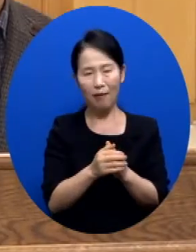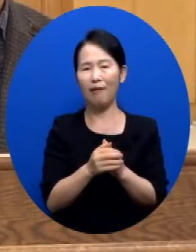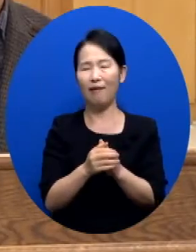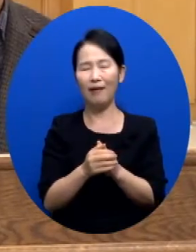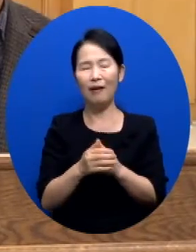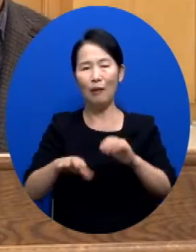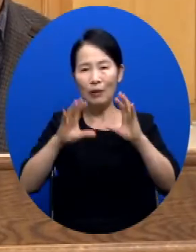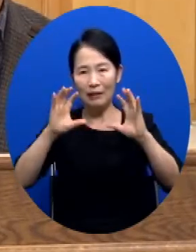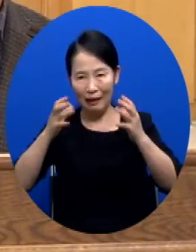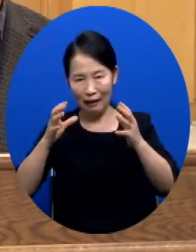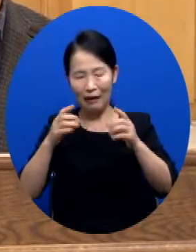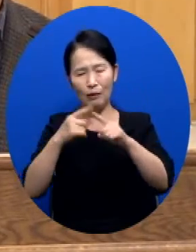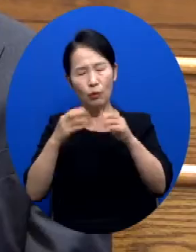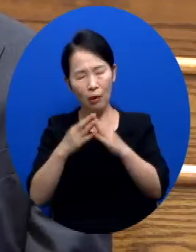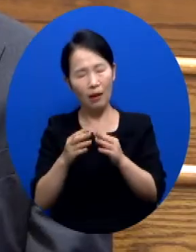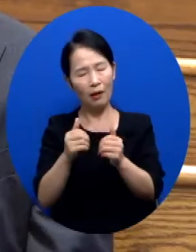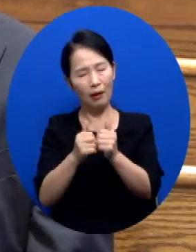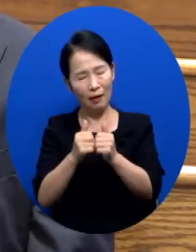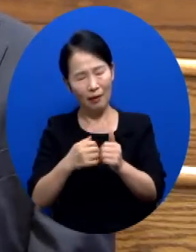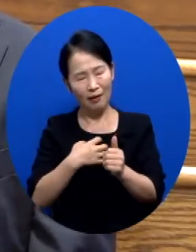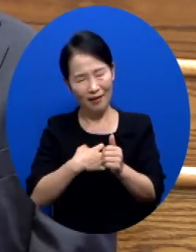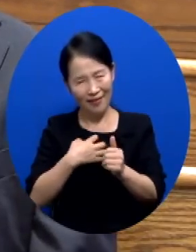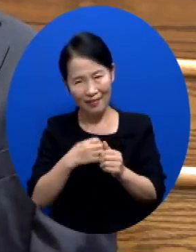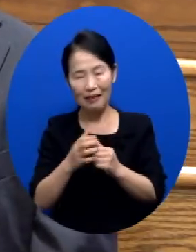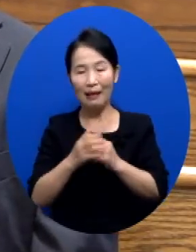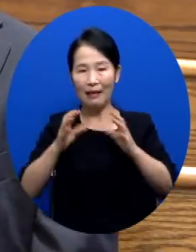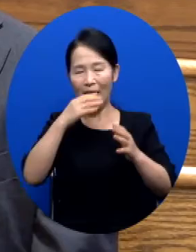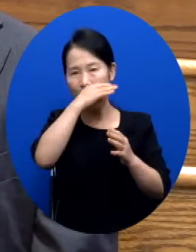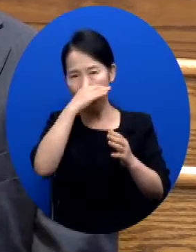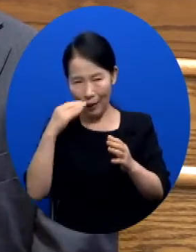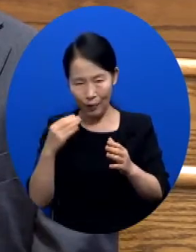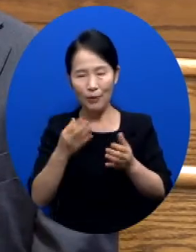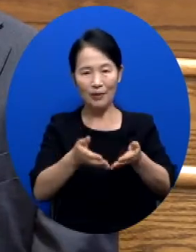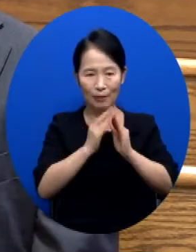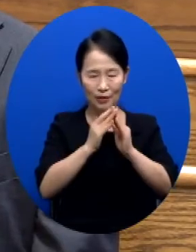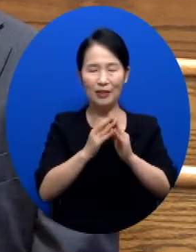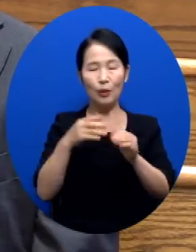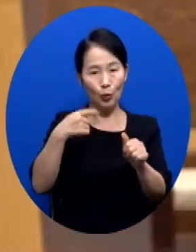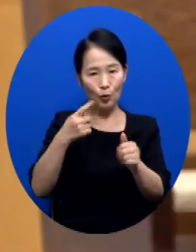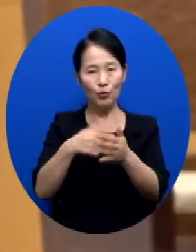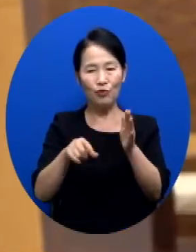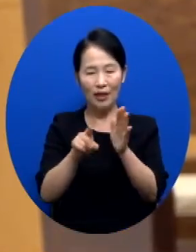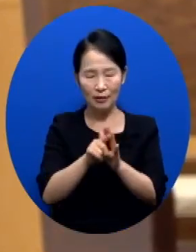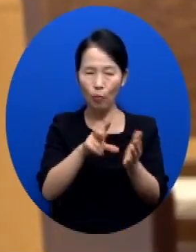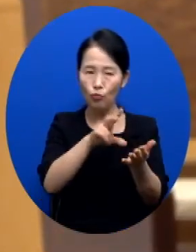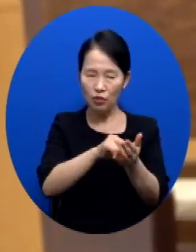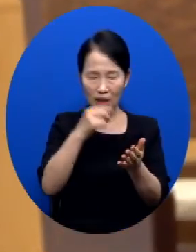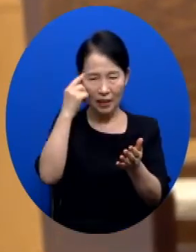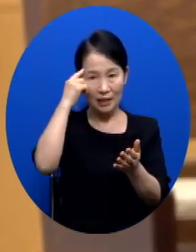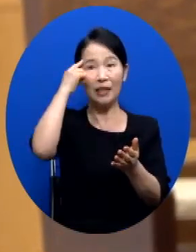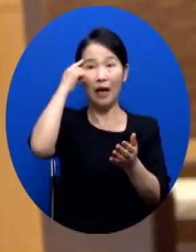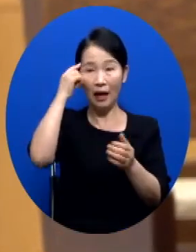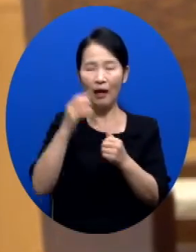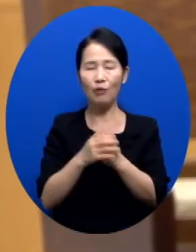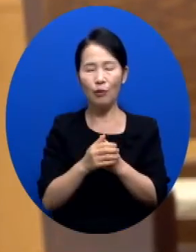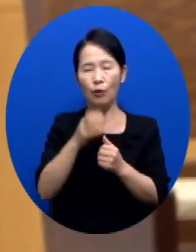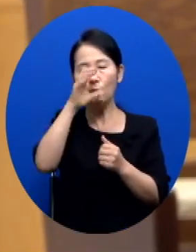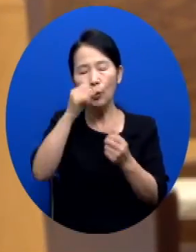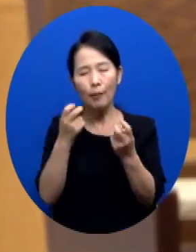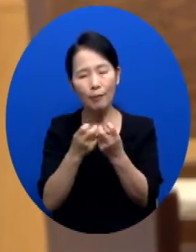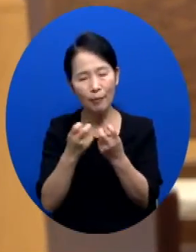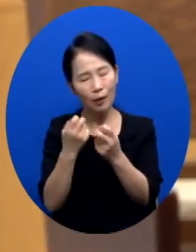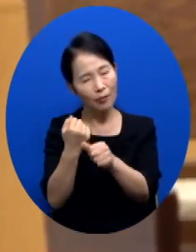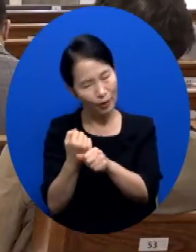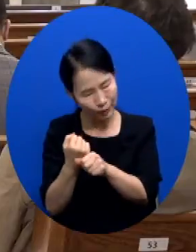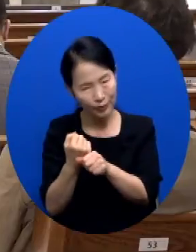나라와 교회가 몸살을 앓고 있다며 나라가 바로 서는 교육을 위해 문제점을 인지하고 대안을 모색하는 자리가